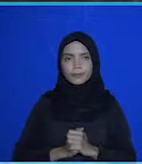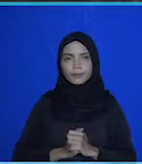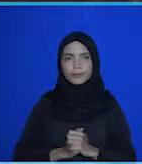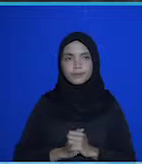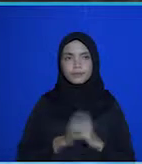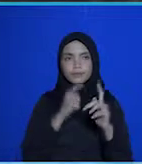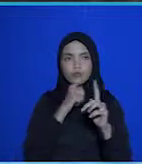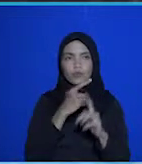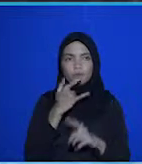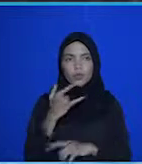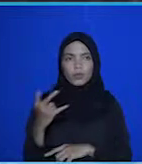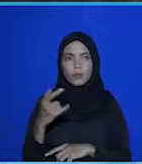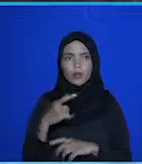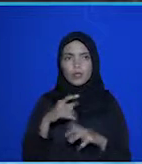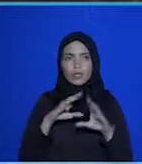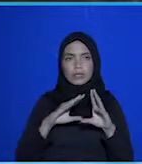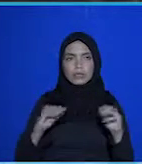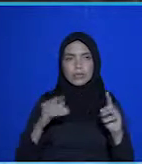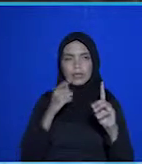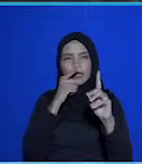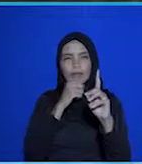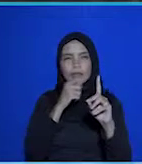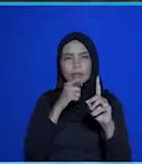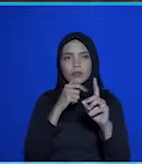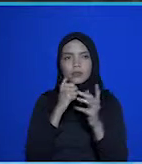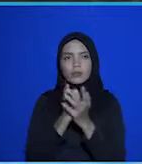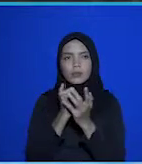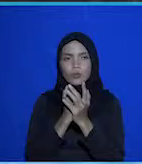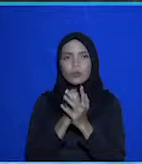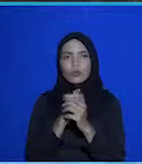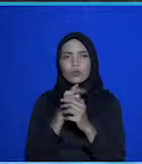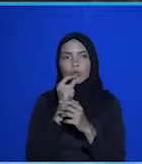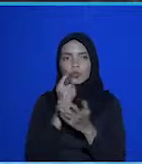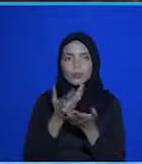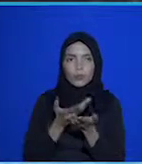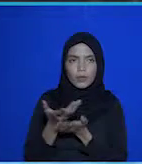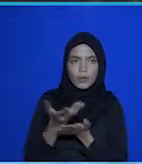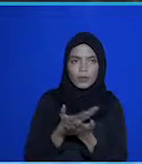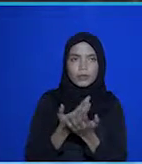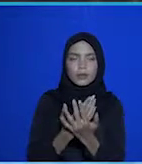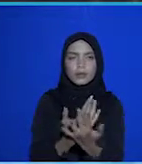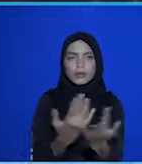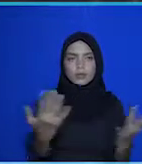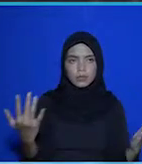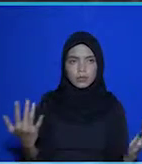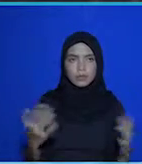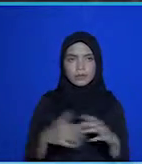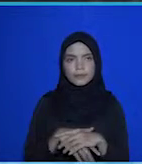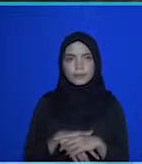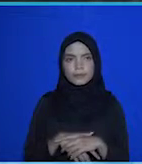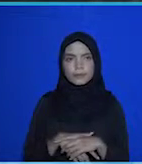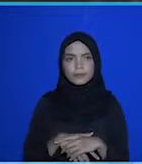meningkatkan kinerja, kepedulian kita, kerja keras kita untuk menangani masalah korban bencana di Nusa Tenggara Barat